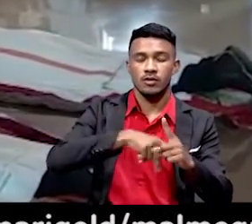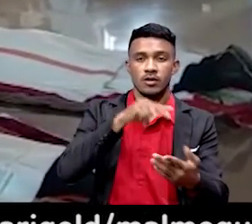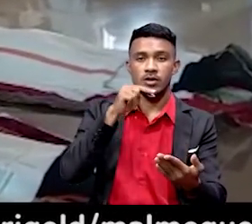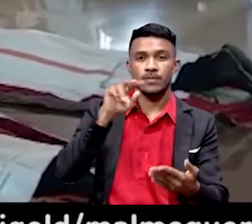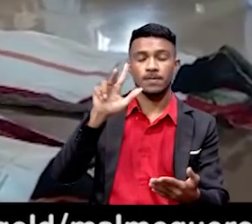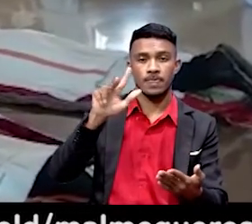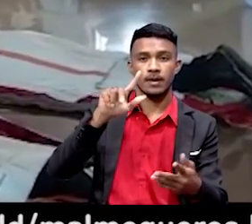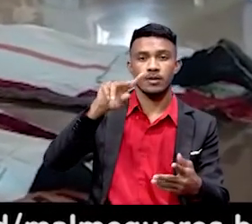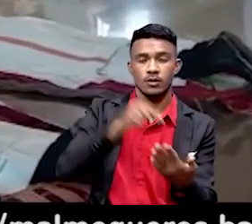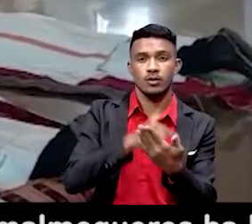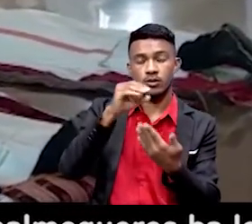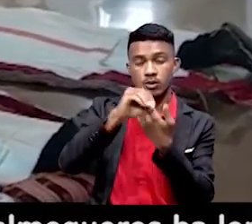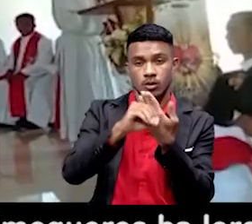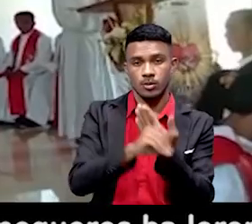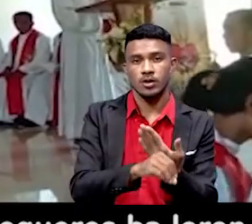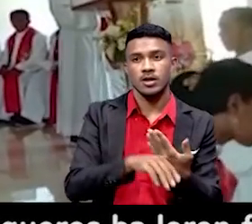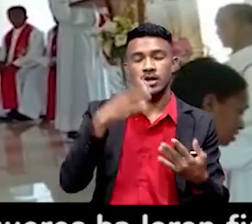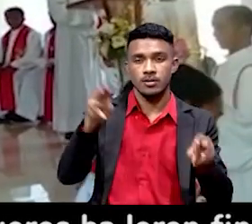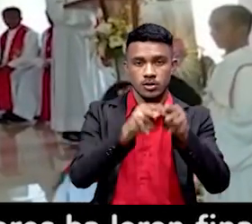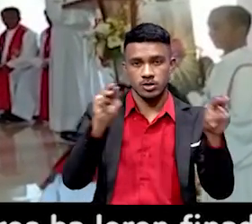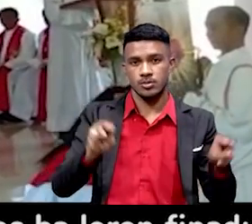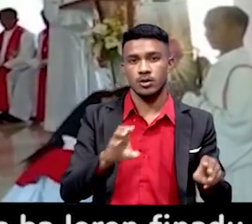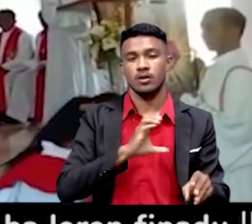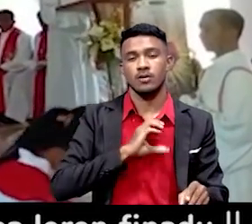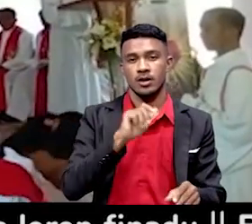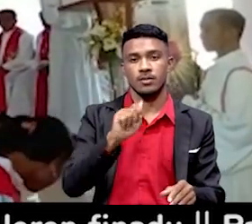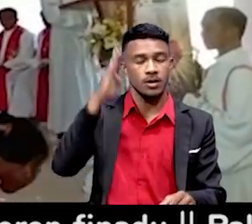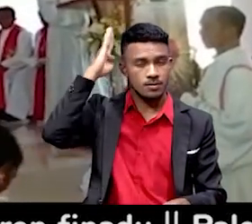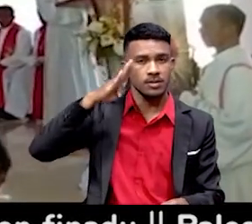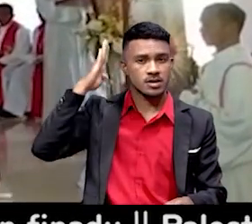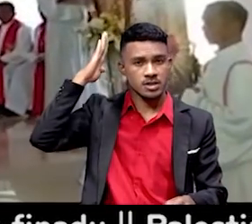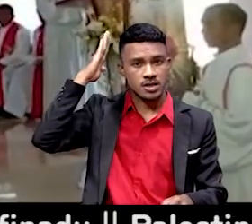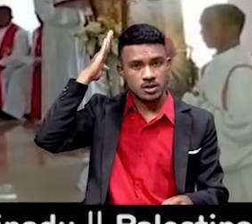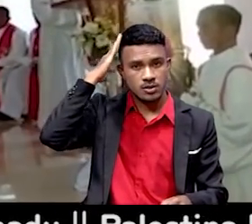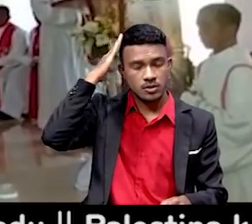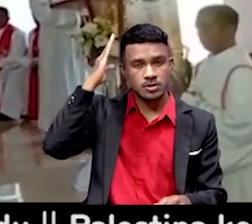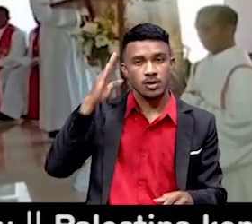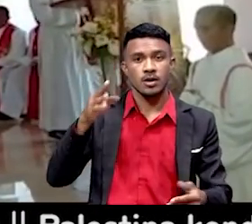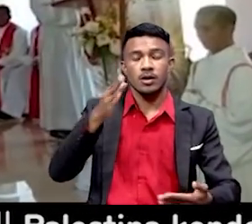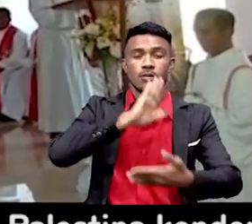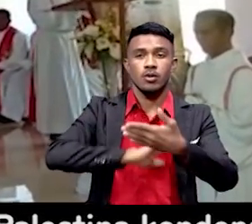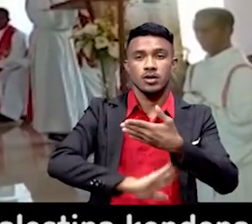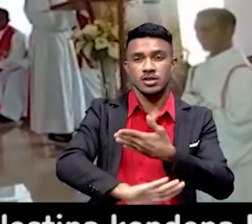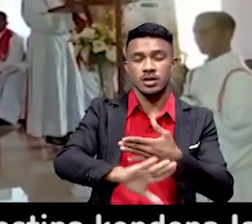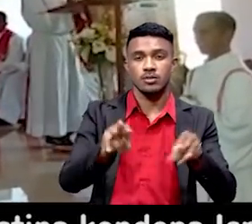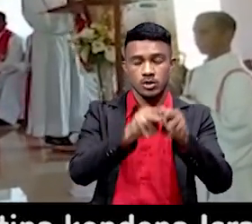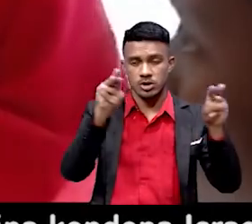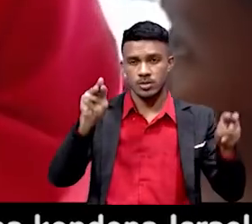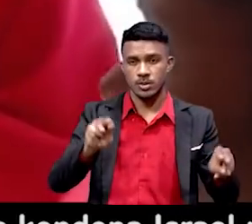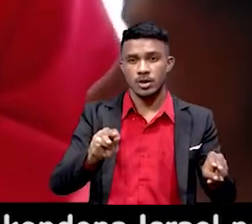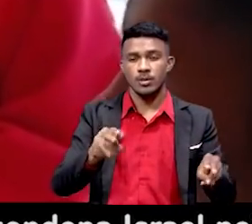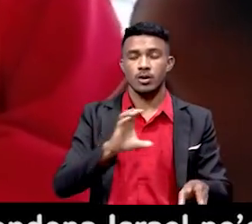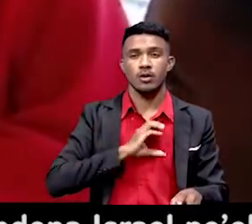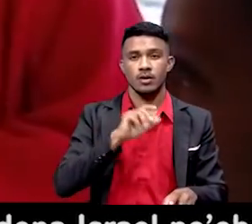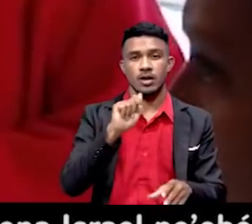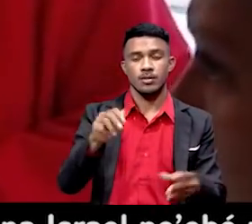ida iha Zumalai suai Covalima. Dom Basílio do Nascimento Moris ia suai Covalima loron san